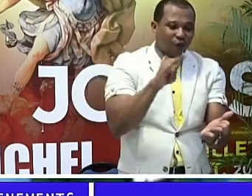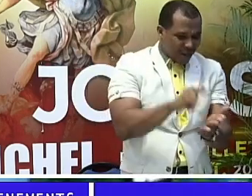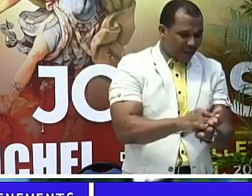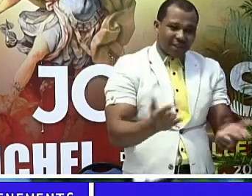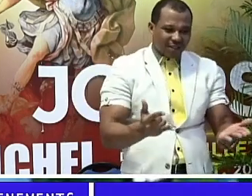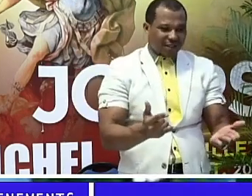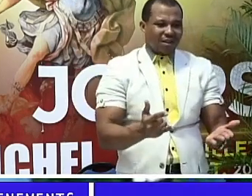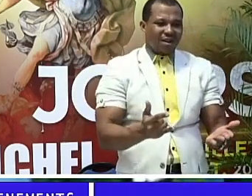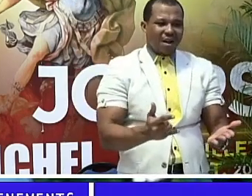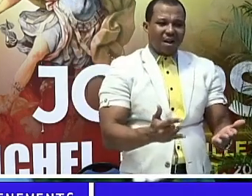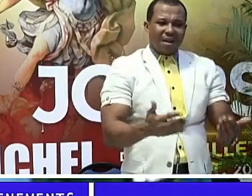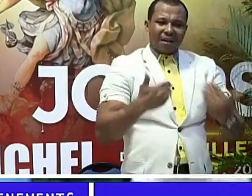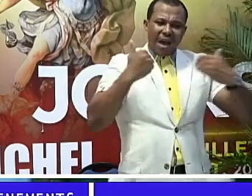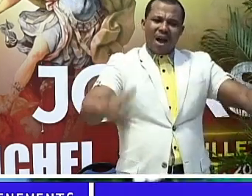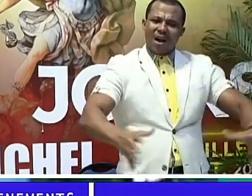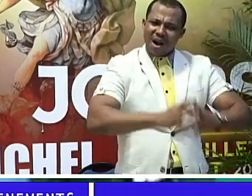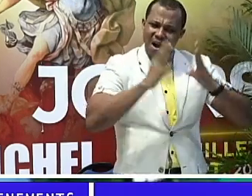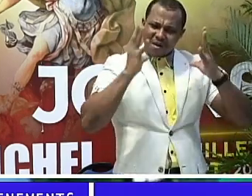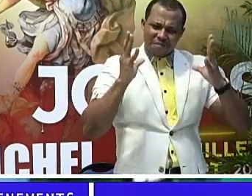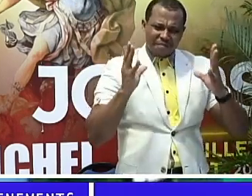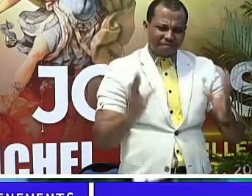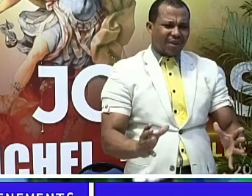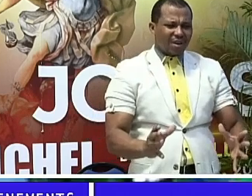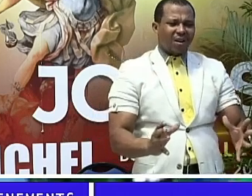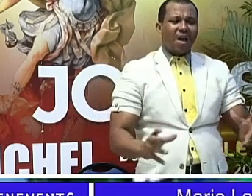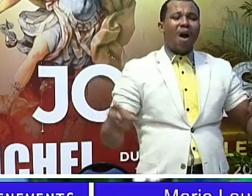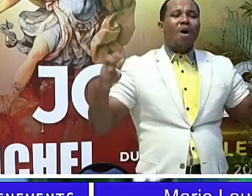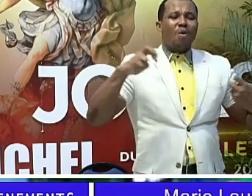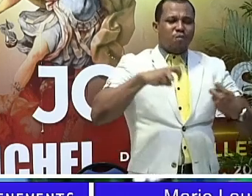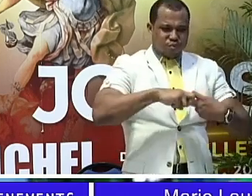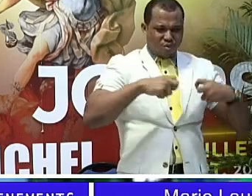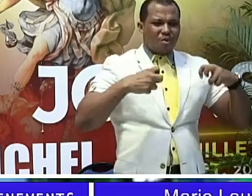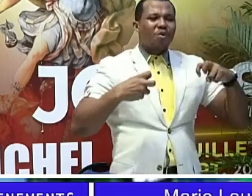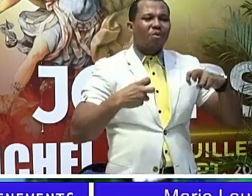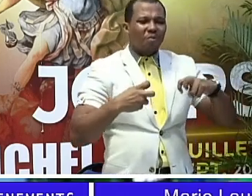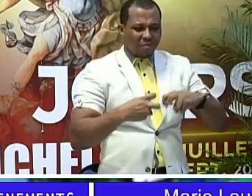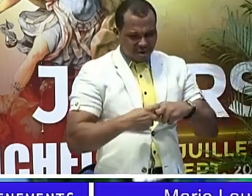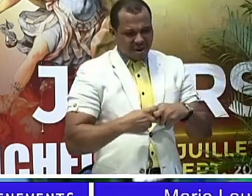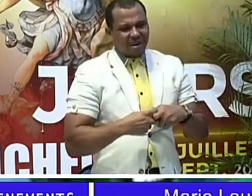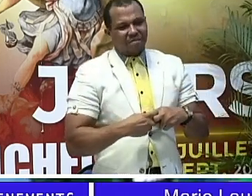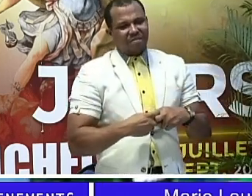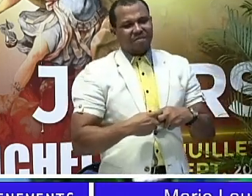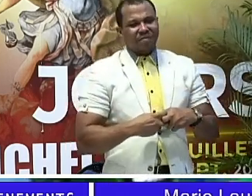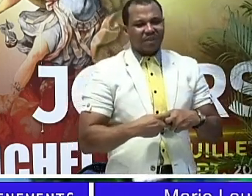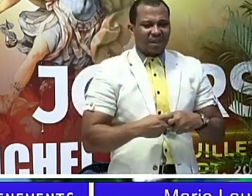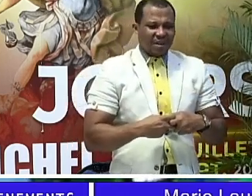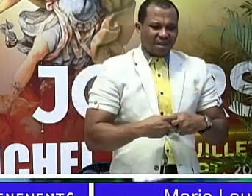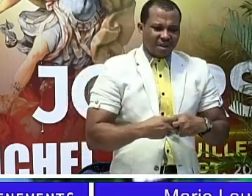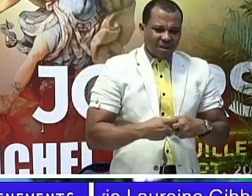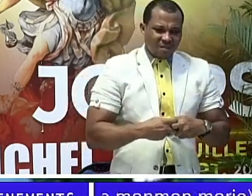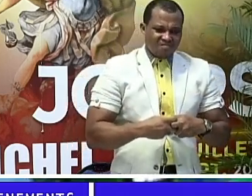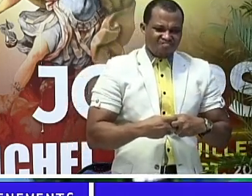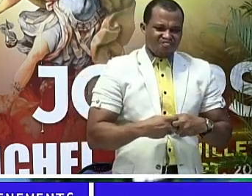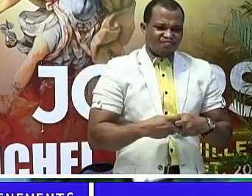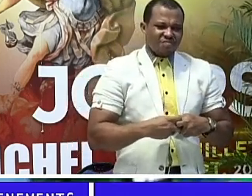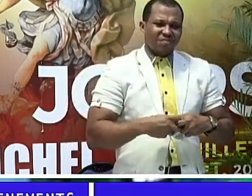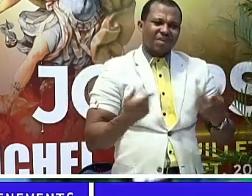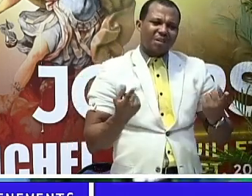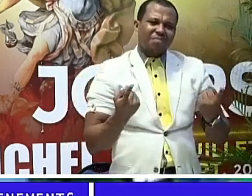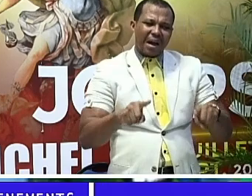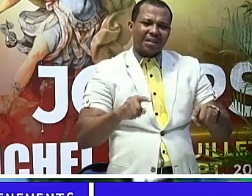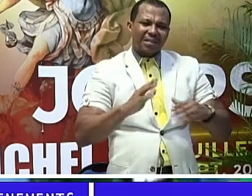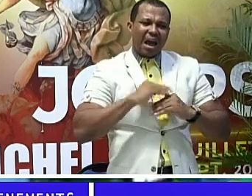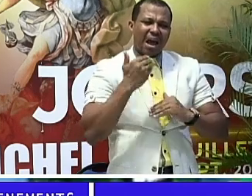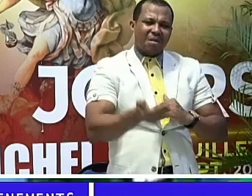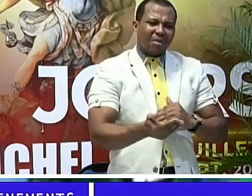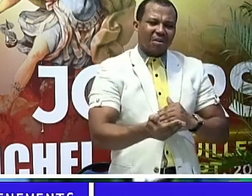pays. C'est côté qui gagne, il accueille comme touriste, c'est là le fait. Il est ça qui s'est passé.